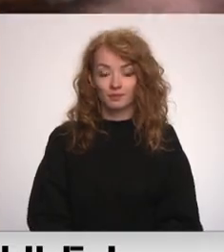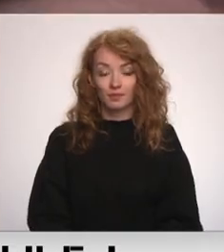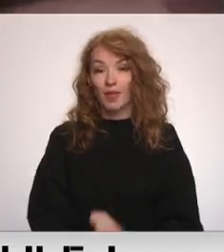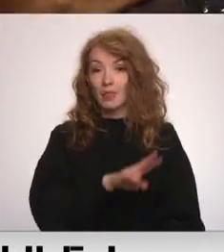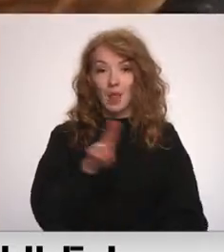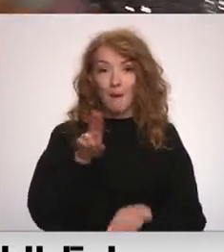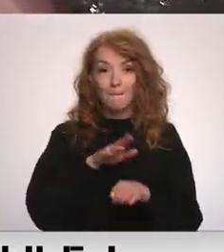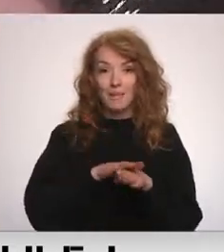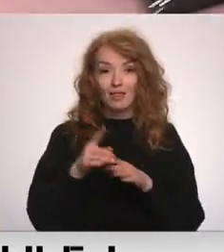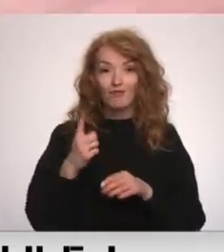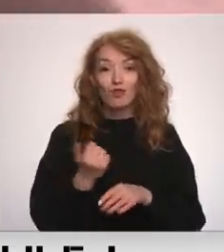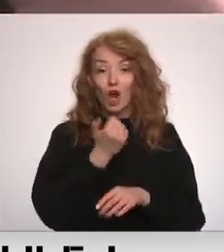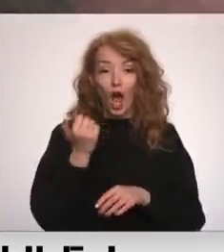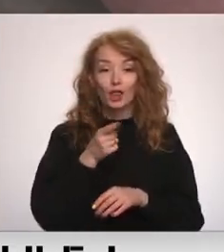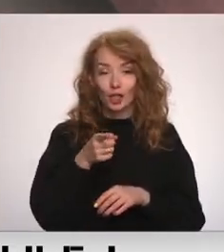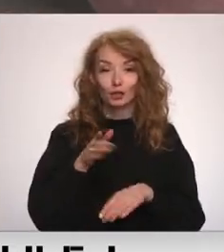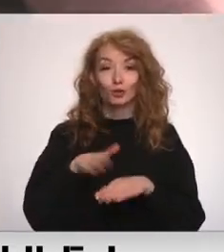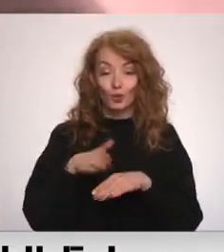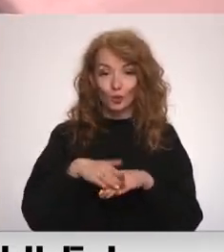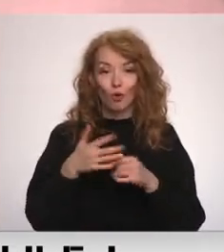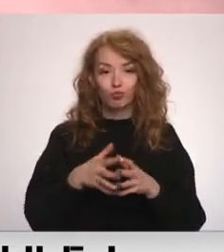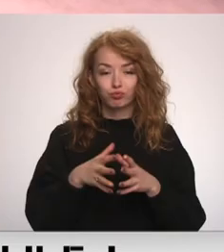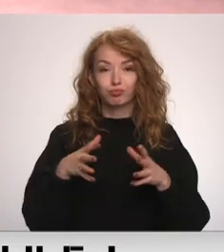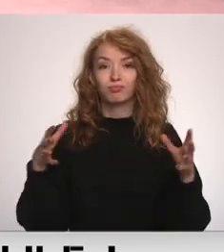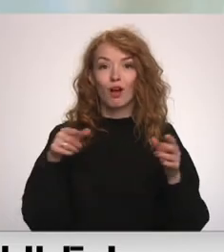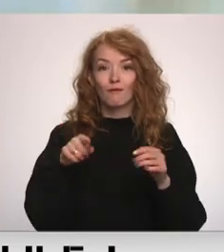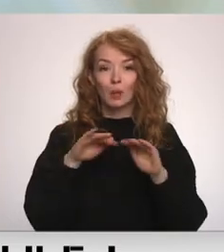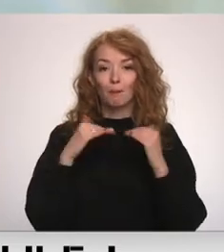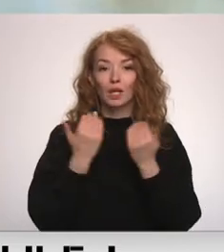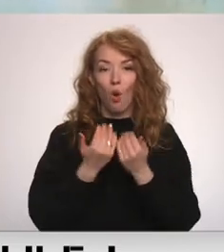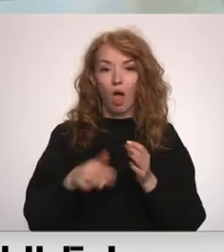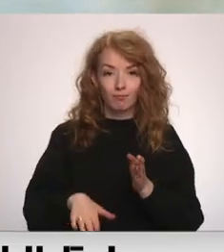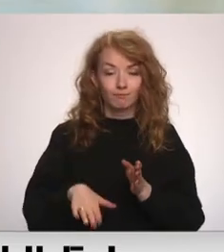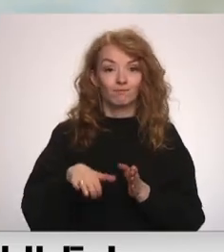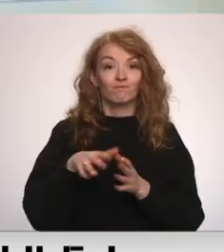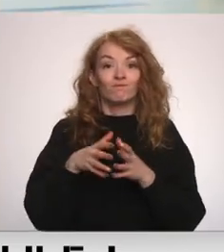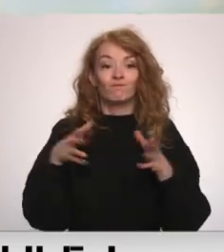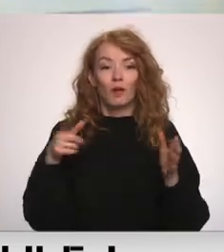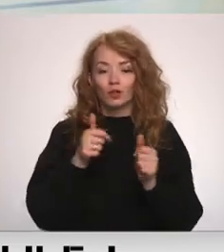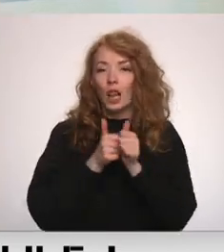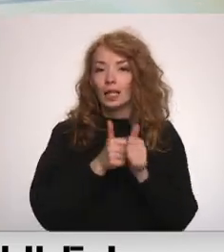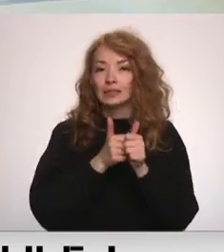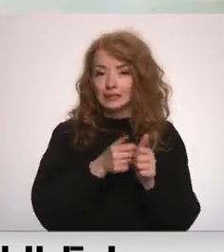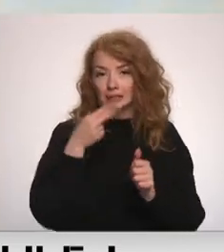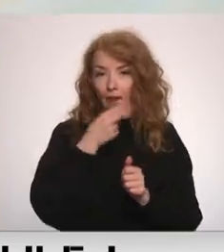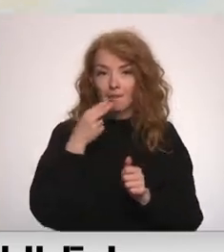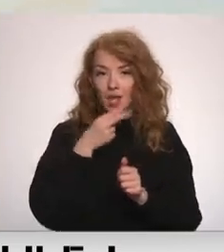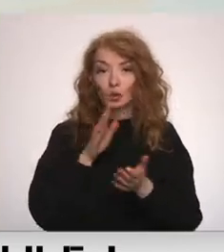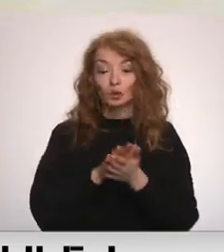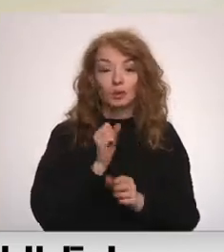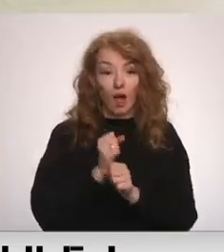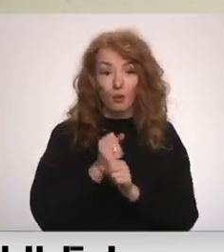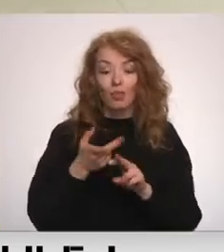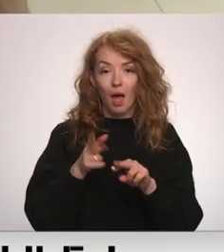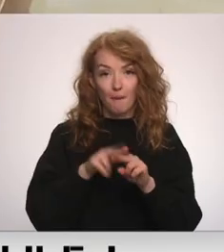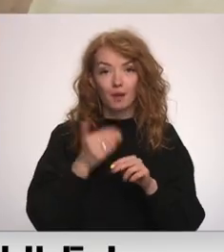Nepilnu gadu vecais labradors Redijs ir izaudzis lielveikala birojā, jo bieži nāk līdzi savai saimniecei uz darbu. Tāpēc